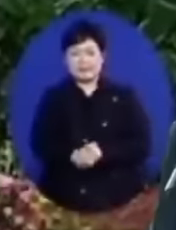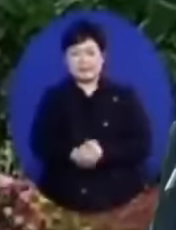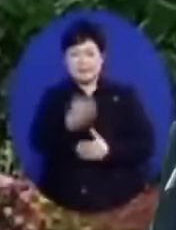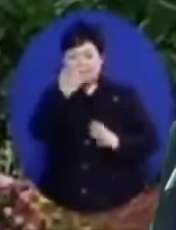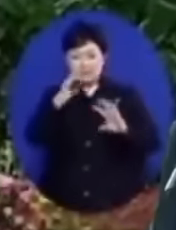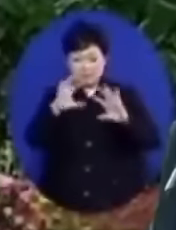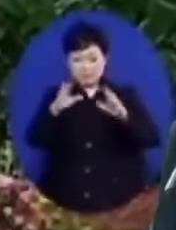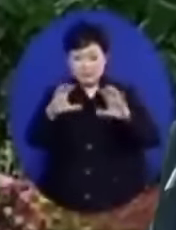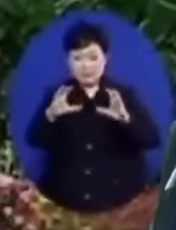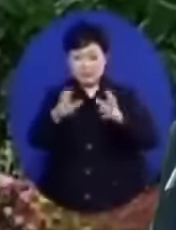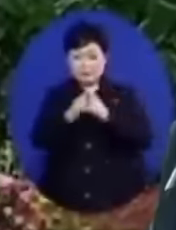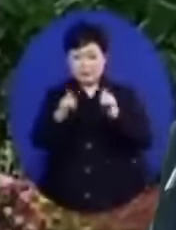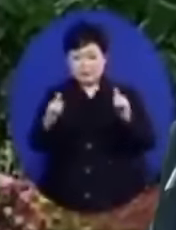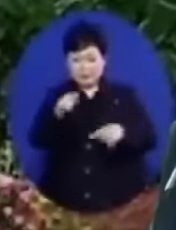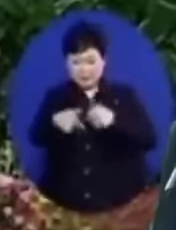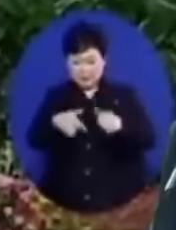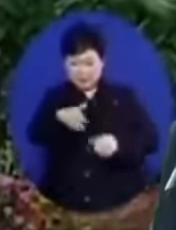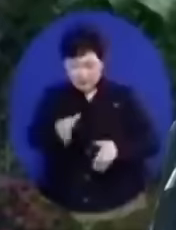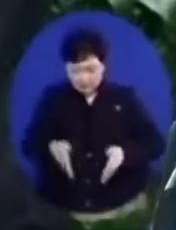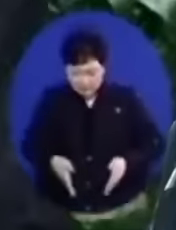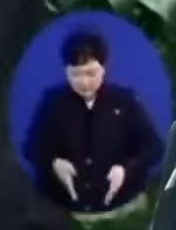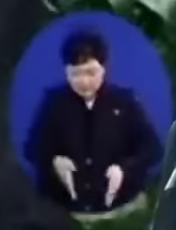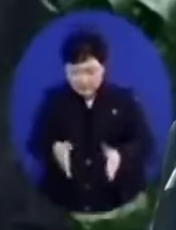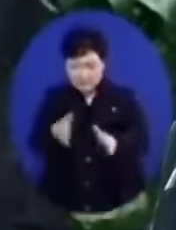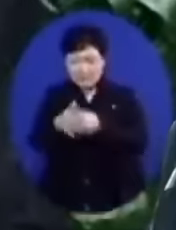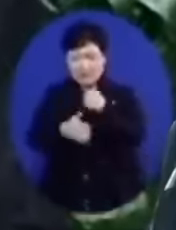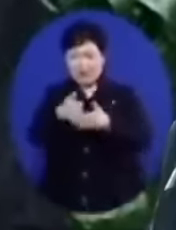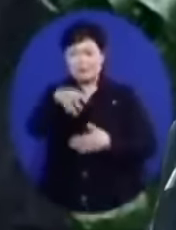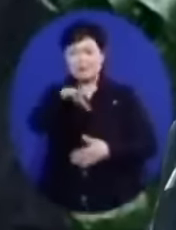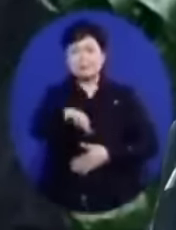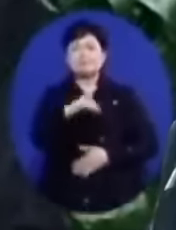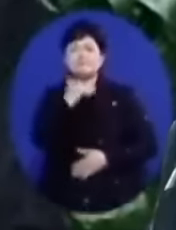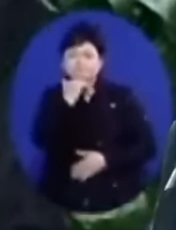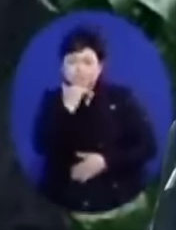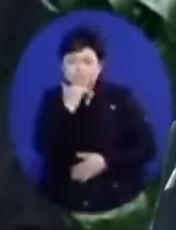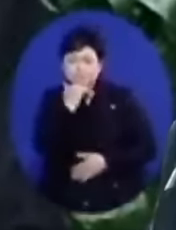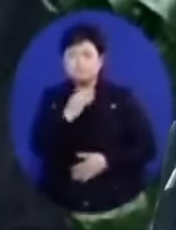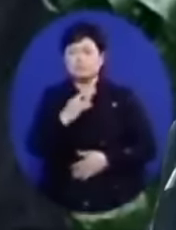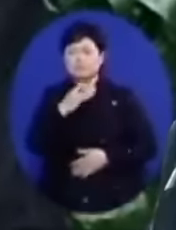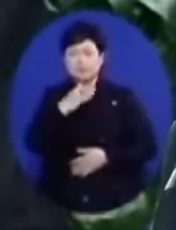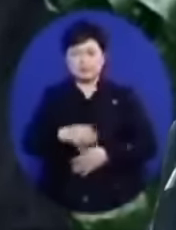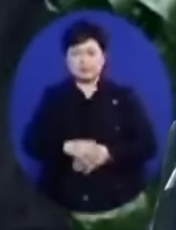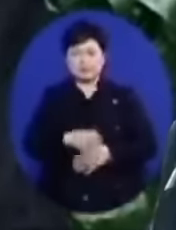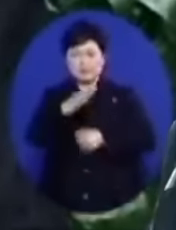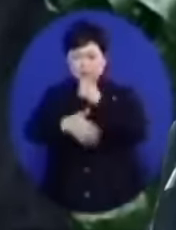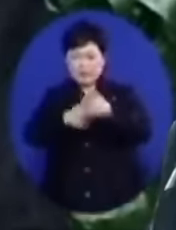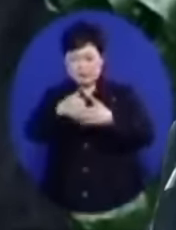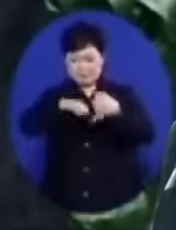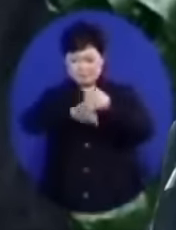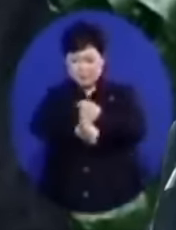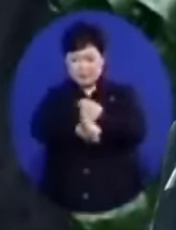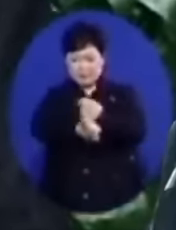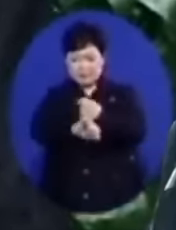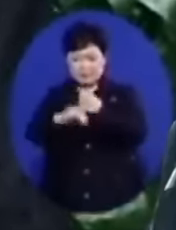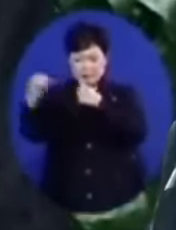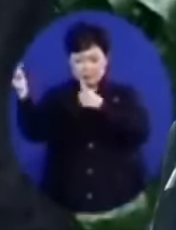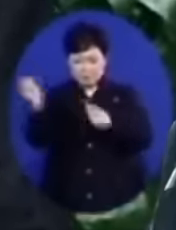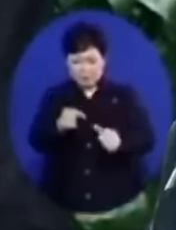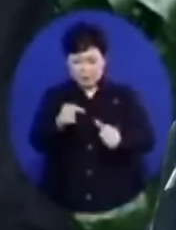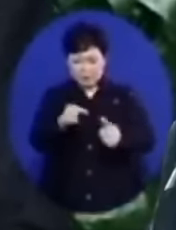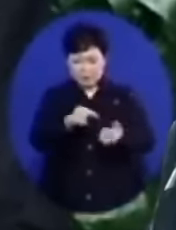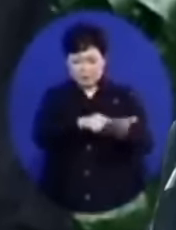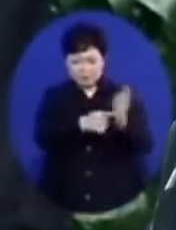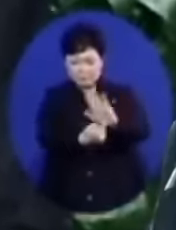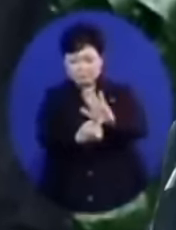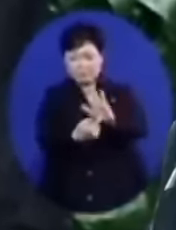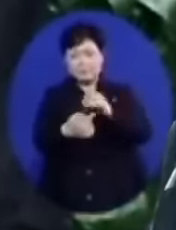이스라엘 백성이 나아갈 길을 하나님 앞에 기다리는 것입니다. 하나님이 반드시 지시해 줄 테니까